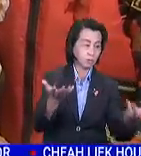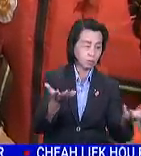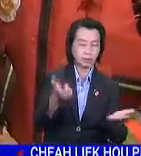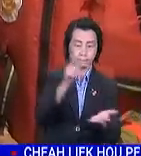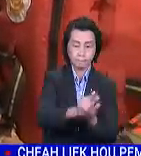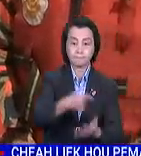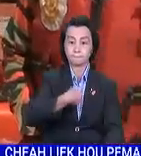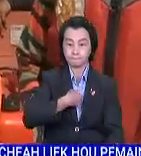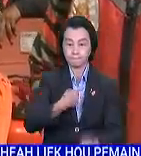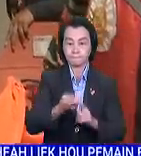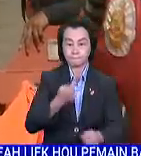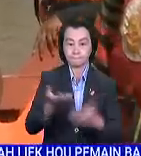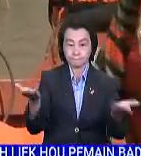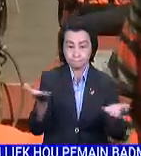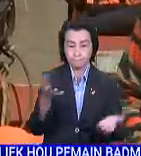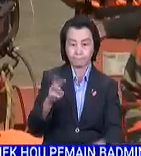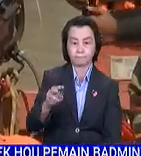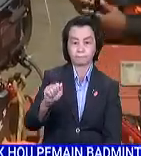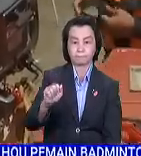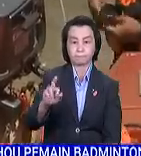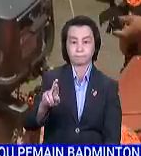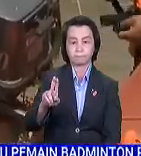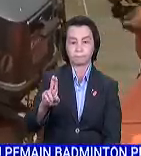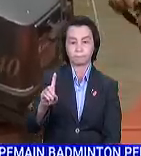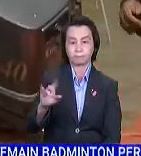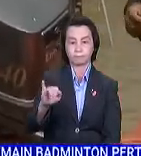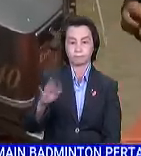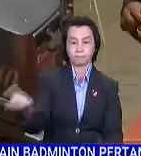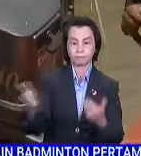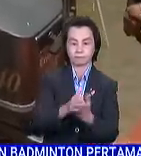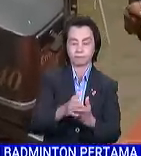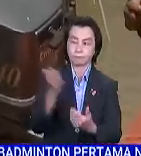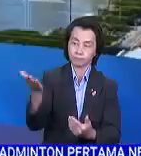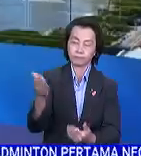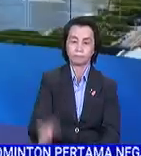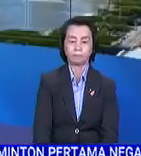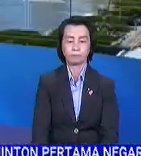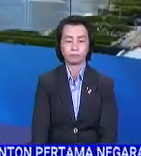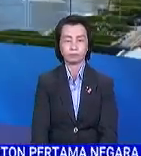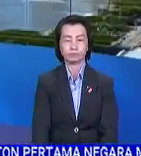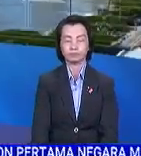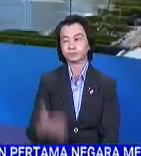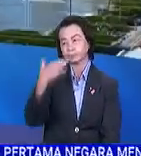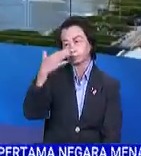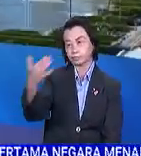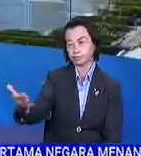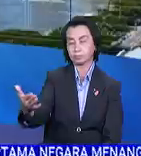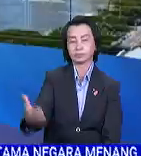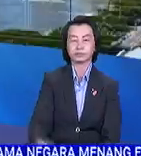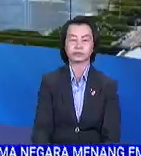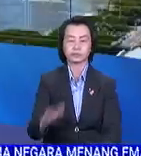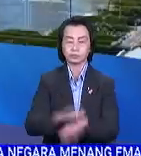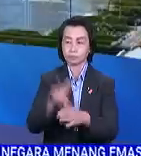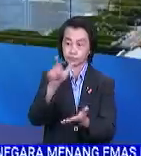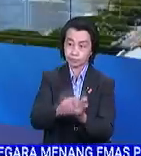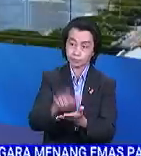laporan saya dari marudi kita kembali kepada Rakan di studio Baik terima kasih noriza atas